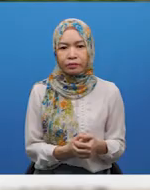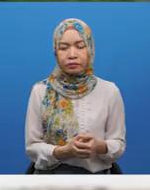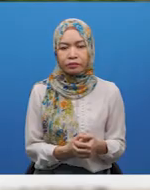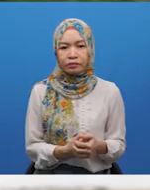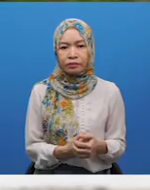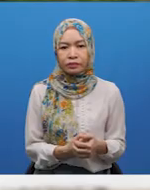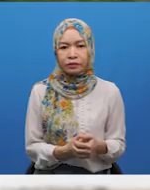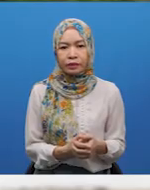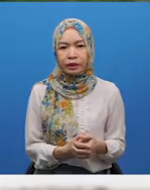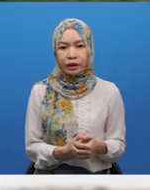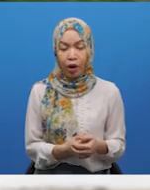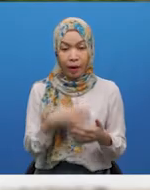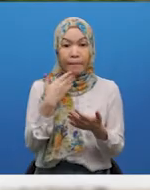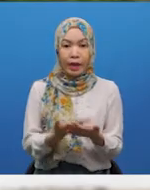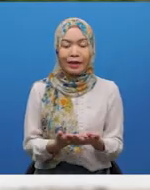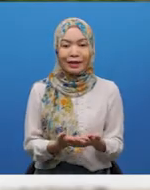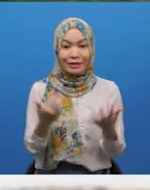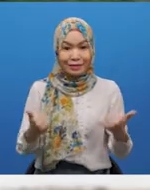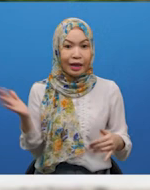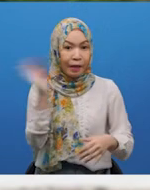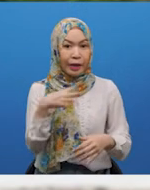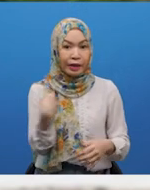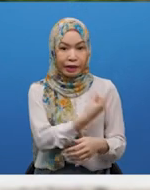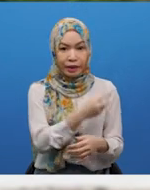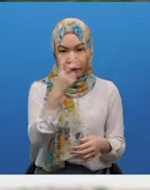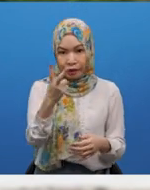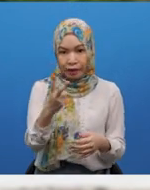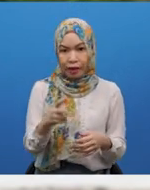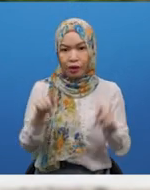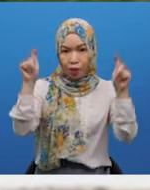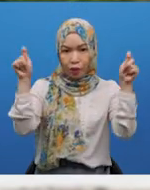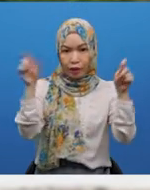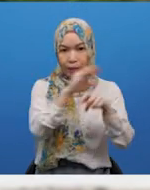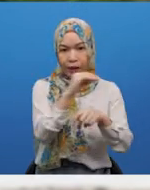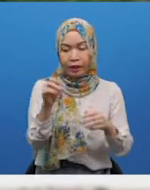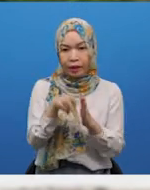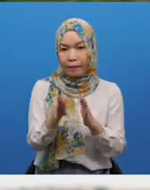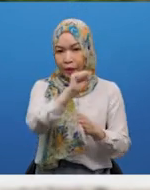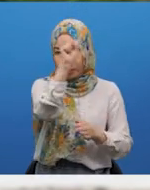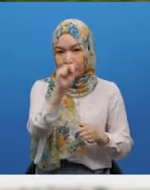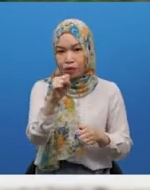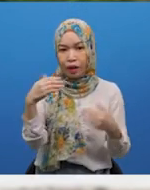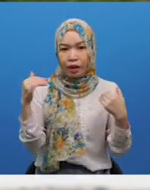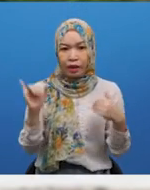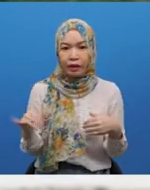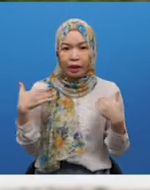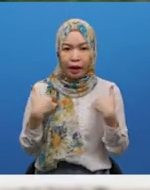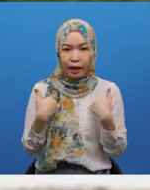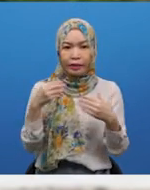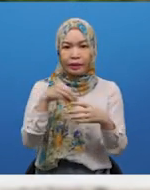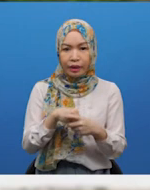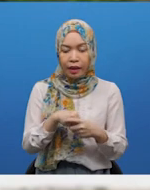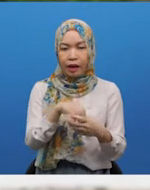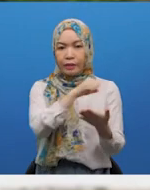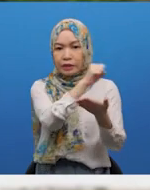Baiklah, murid-murid. Sekarang, mari kita lihat pula tema dan persoalan yang terdapat dalam syair